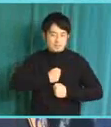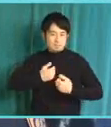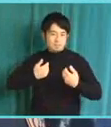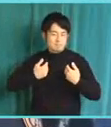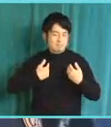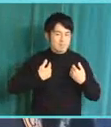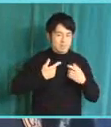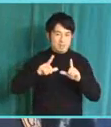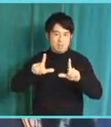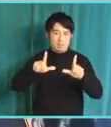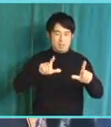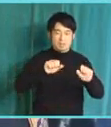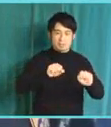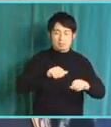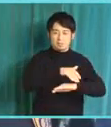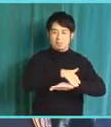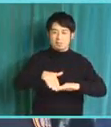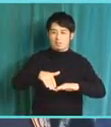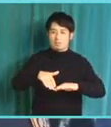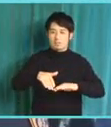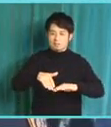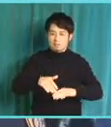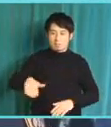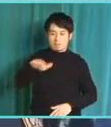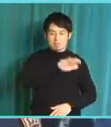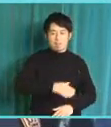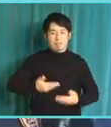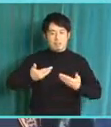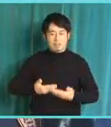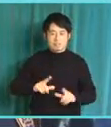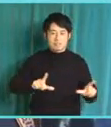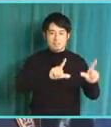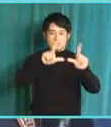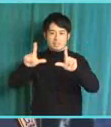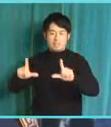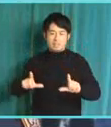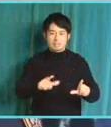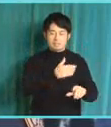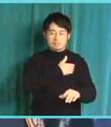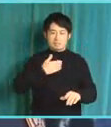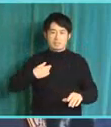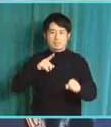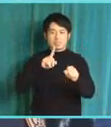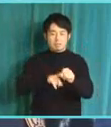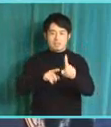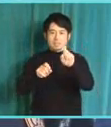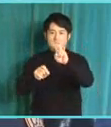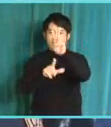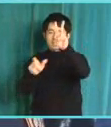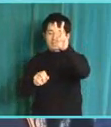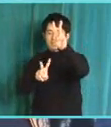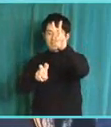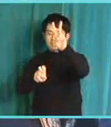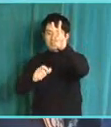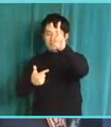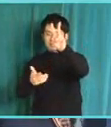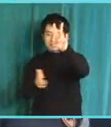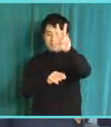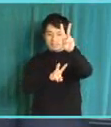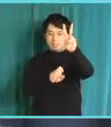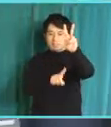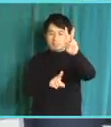して、新年を迎えられるよう、12月26日から12月31日まで、実施されます。 は